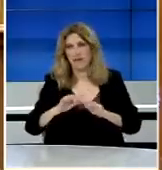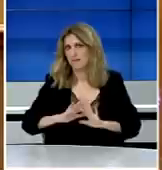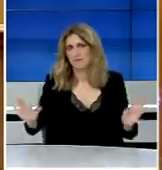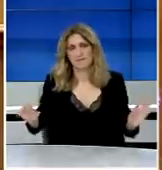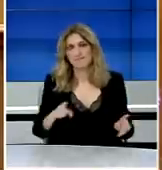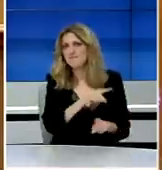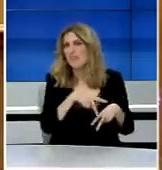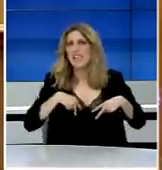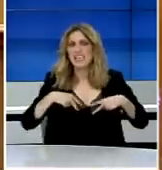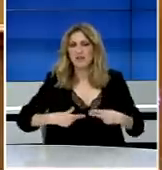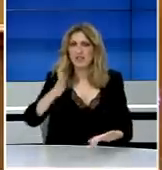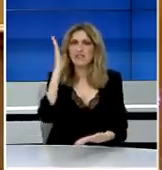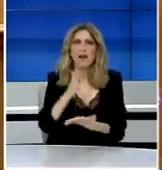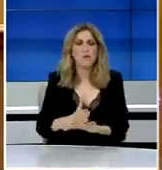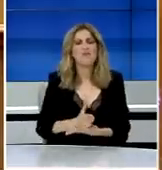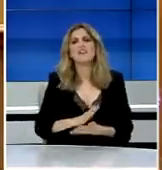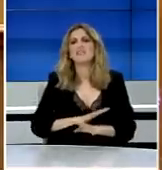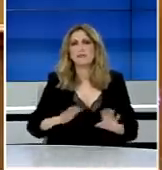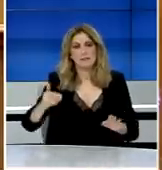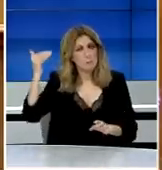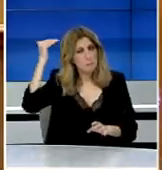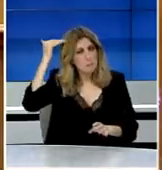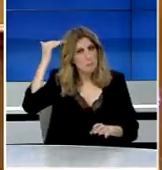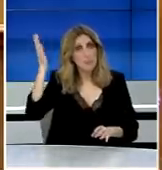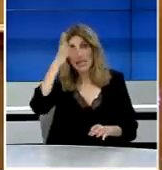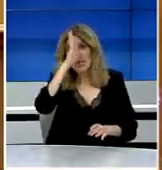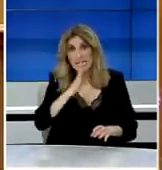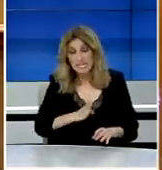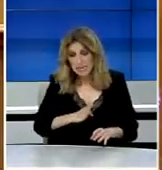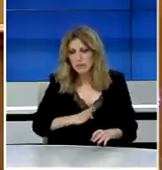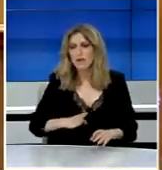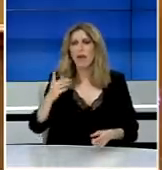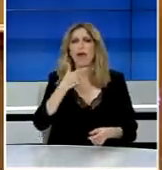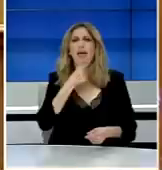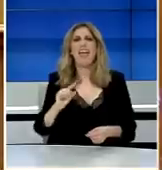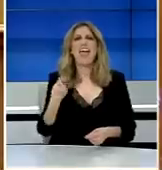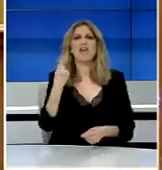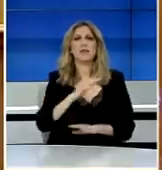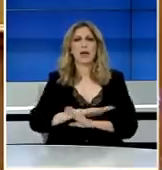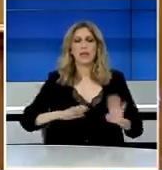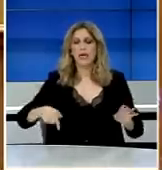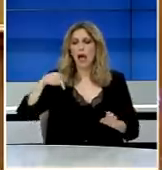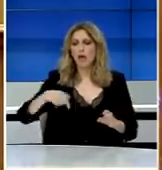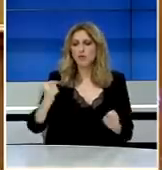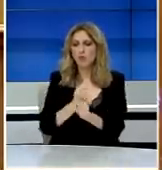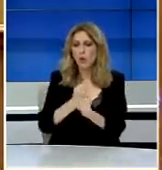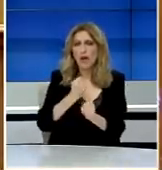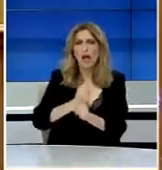να αντιμετωπίσετε την κρίση ως ευκαιρία για μια μεγάλη και βαθιά αναδιάρθρωση στην αγορά εργασίας και στην αγορά εν